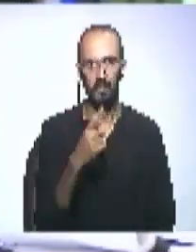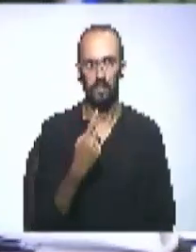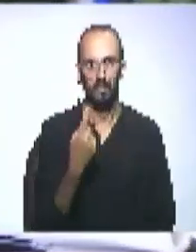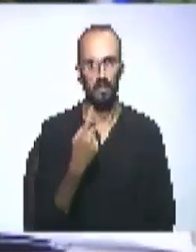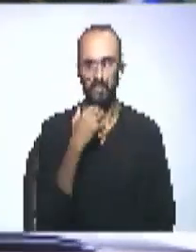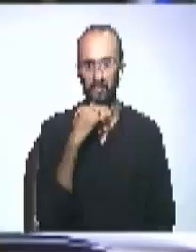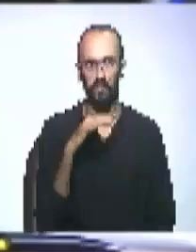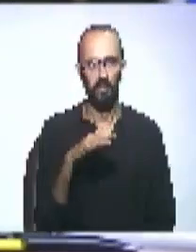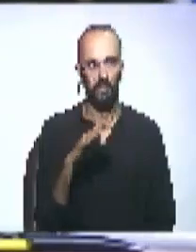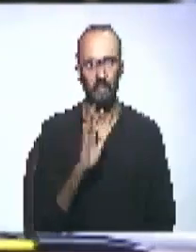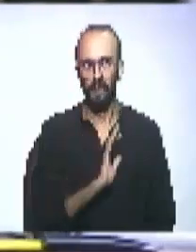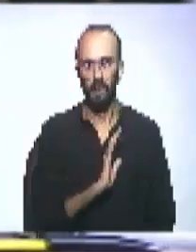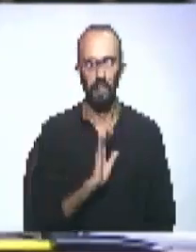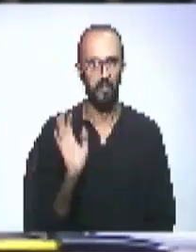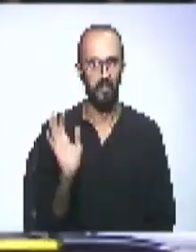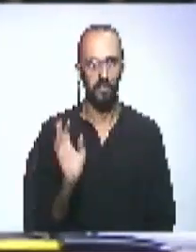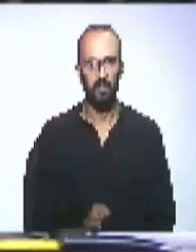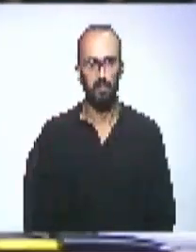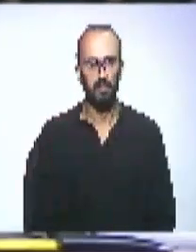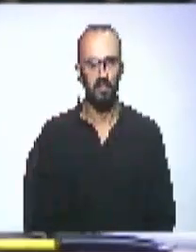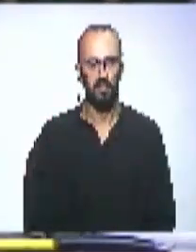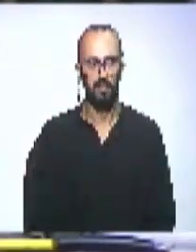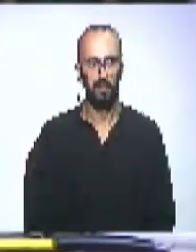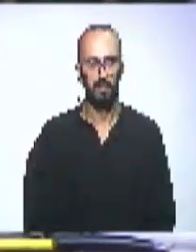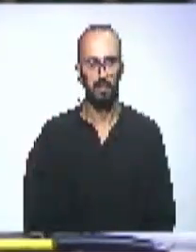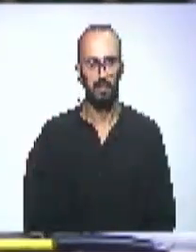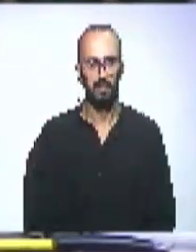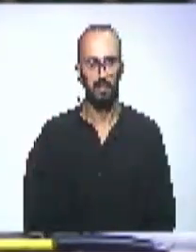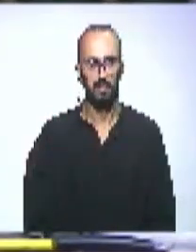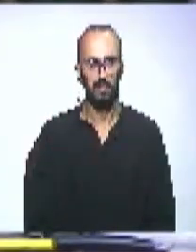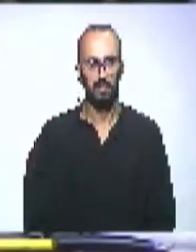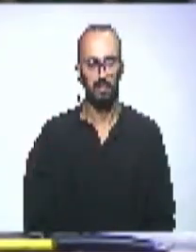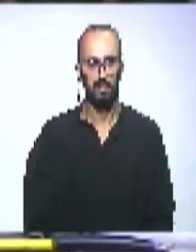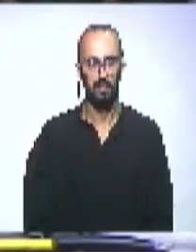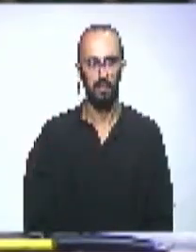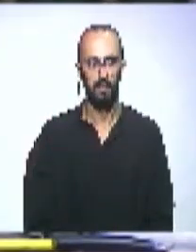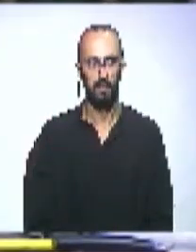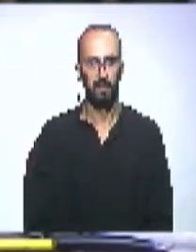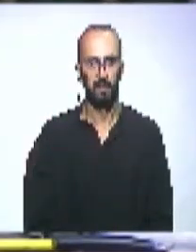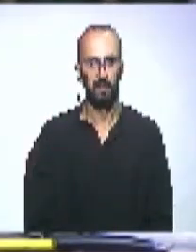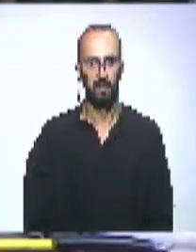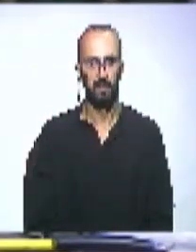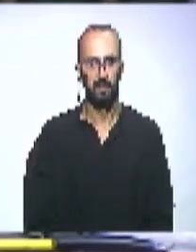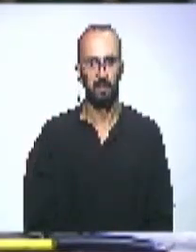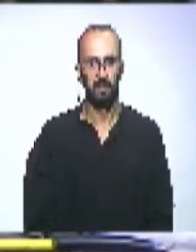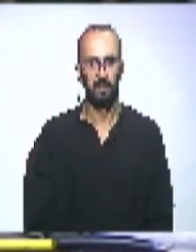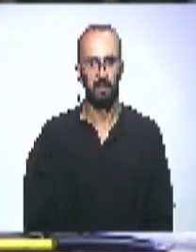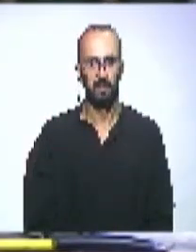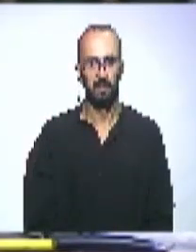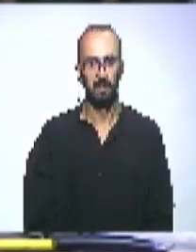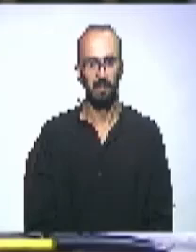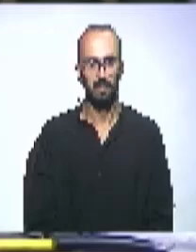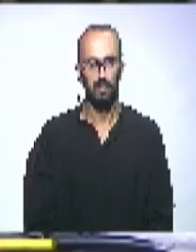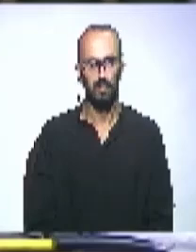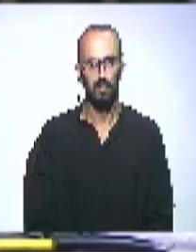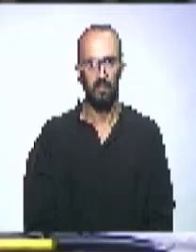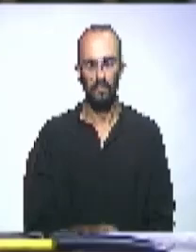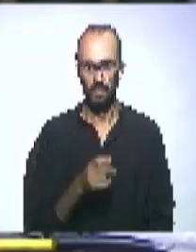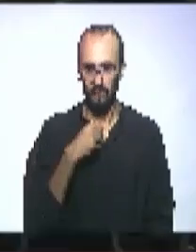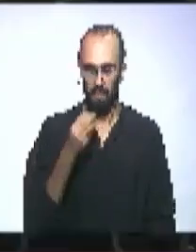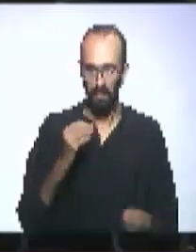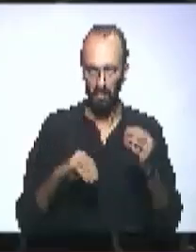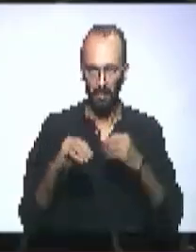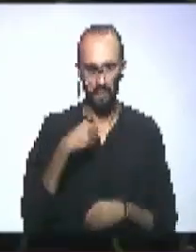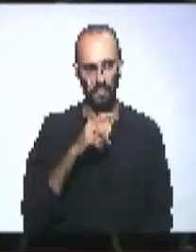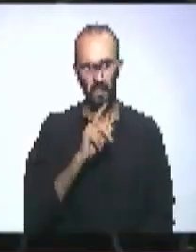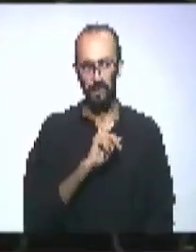من غير اي ماده حافظه، من غير اي حاجه خالص. من غير اي حاجه خالص. طيب ده الصوص. انا ما بستعملش مواد حافظه، لما انت تاخدي بالك كده